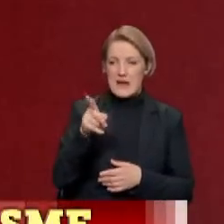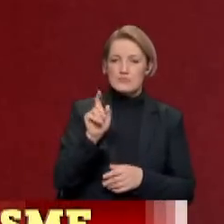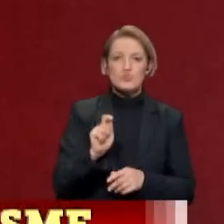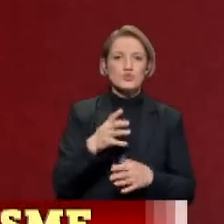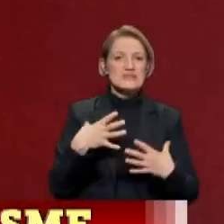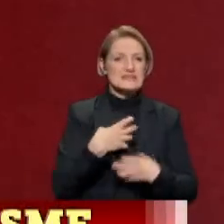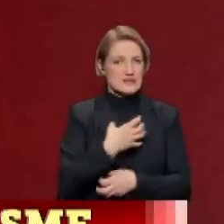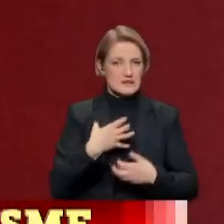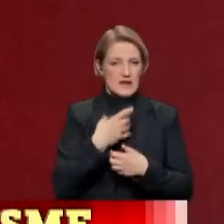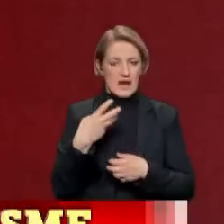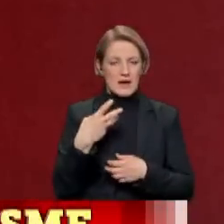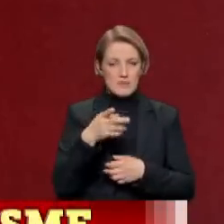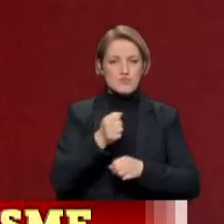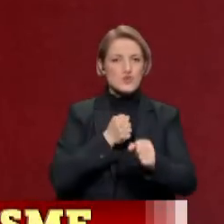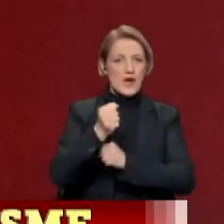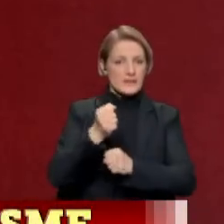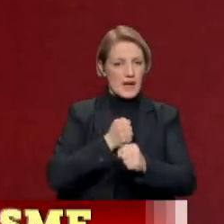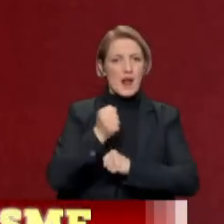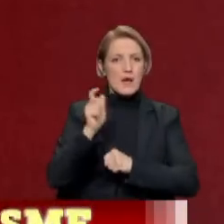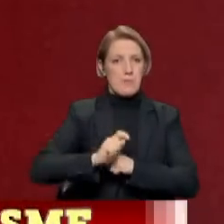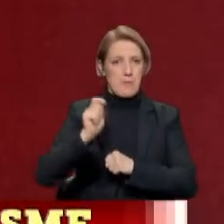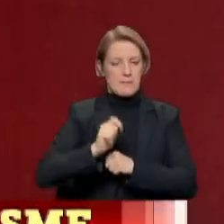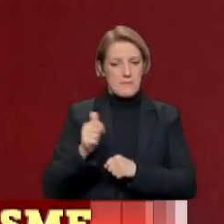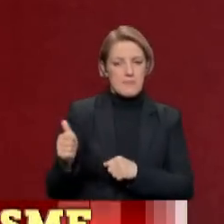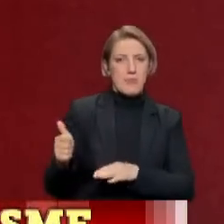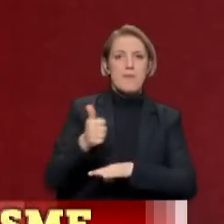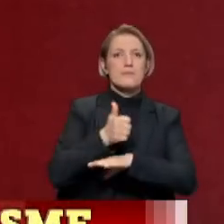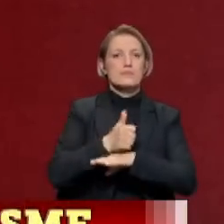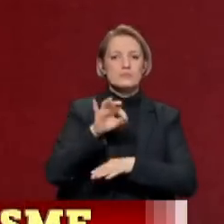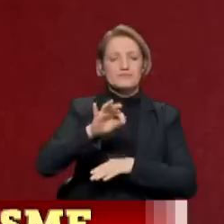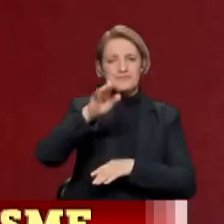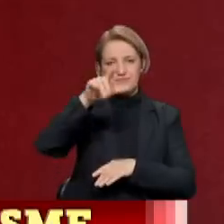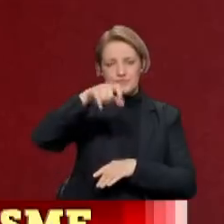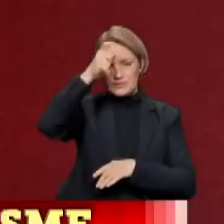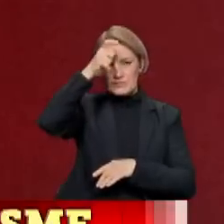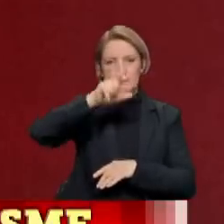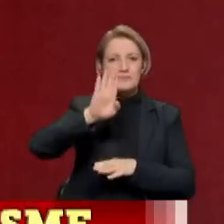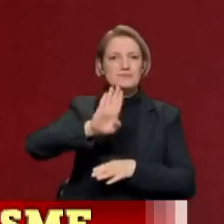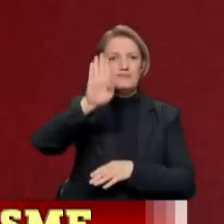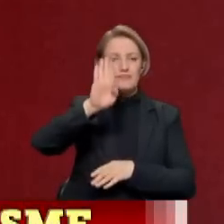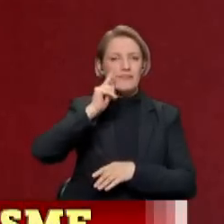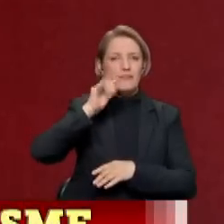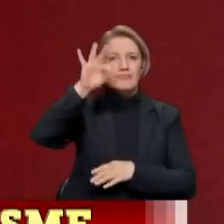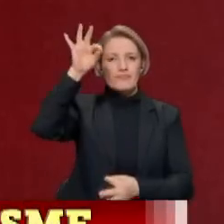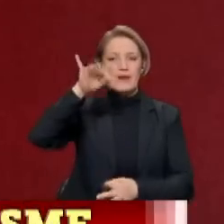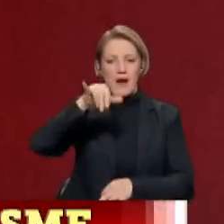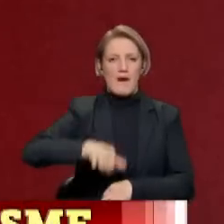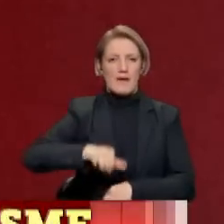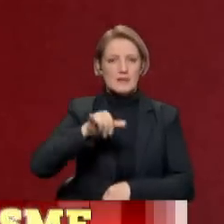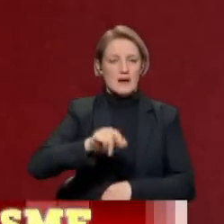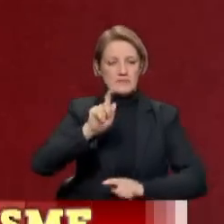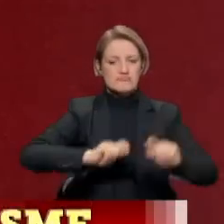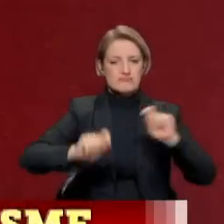yaşadın, mücadele ede ede geldin. Bugün bu ülkede demokrasiyi, insan haklarını, hukukun üstünlüğünü lütfen tesis